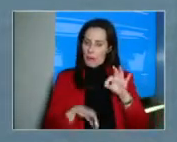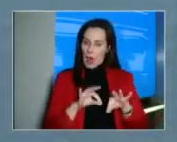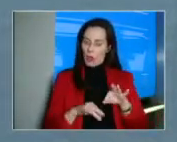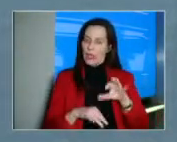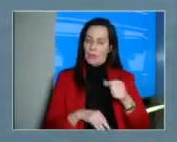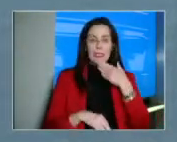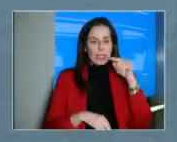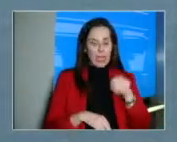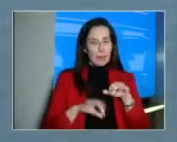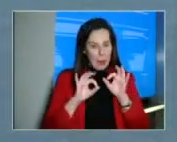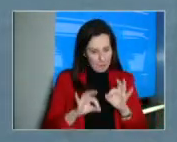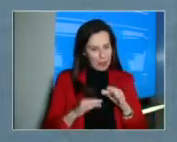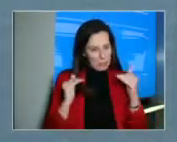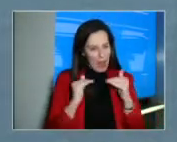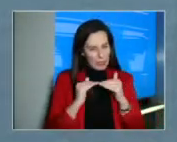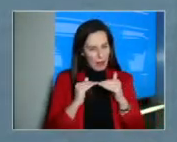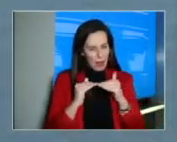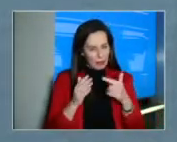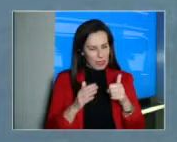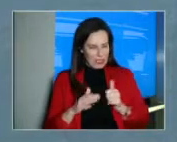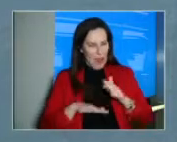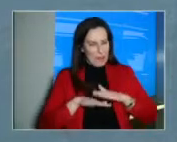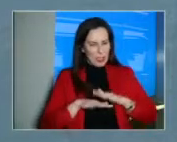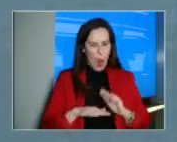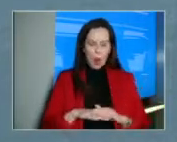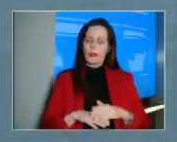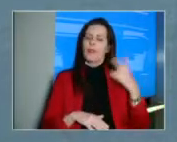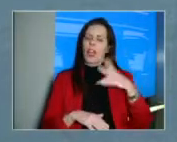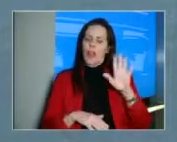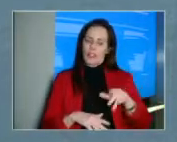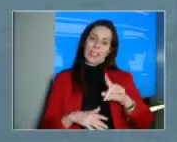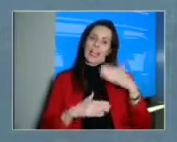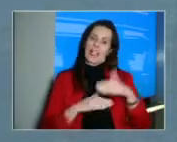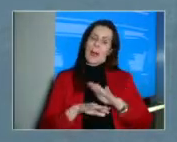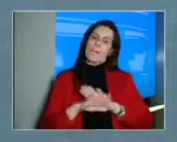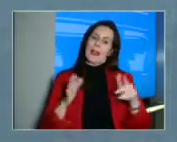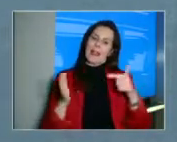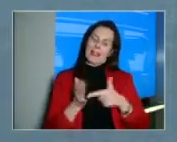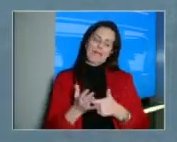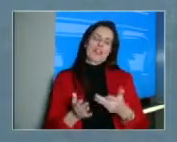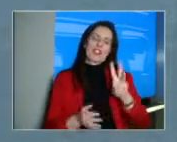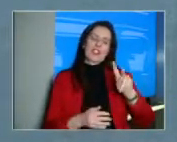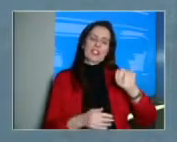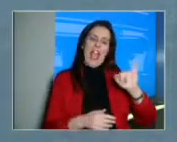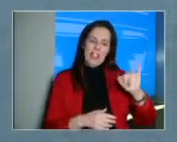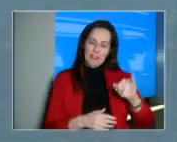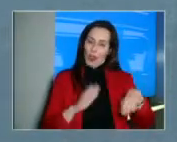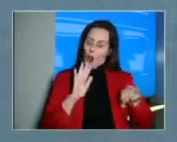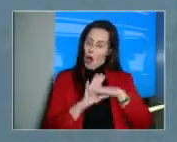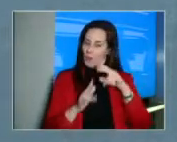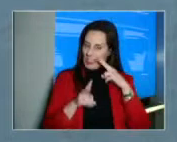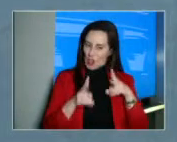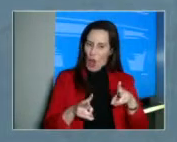האם מדינת ישראל בכלל בנויה למודל שכזה? וכמובן שלא נסיים ללא פינתה המצוינת של שני אלתרוביץ', חוק או